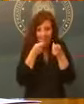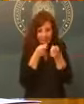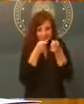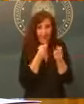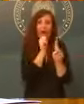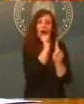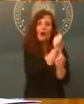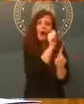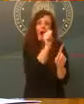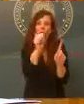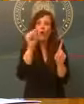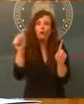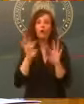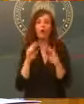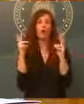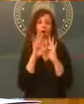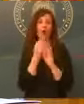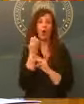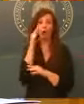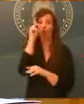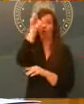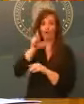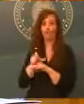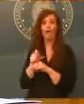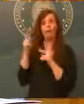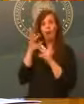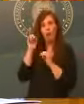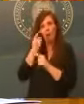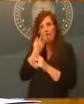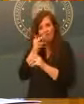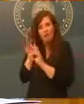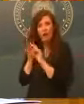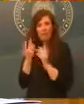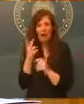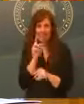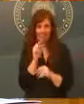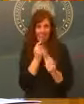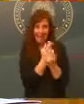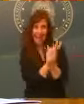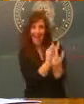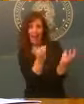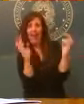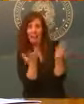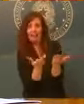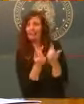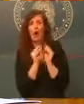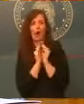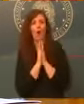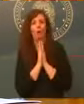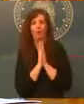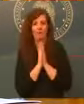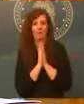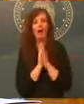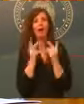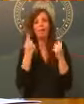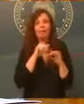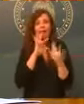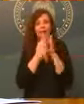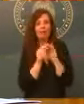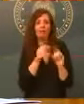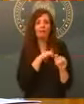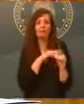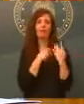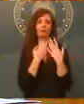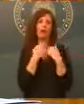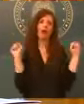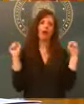la buona volontà che ha, se ne ha 30 davanti, non ce la fa. E questo crea dispersione scolastica. E noi perdiamo gli studenti per